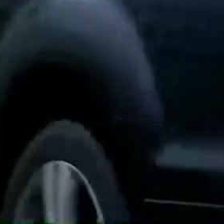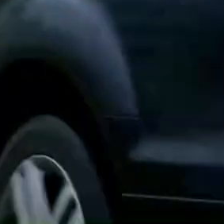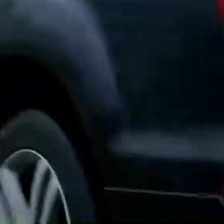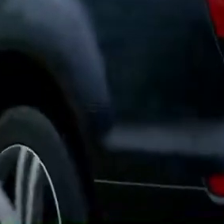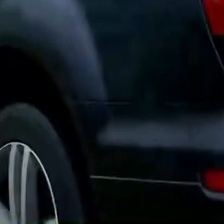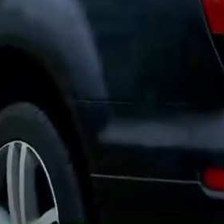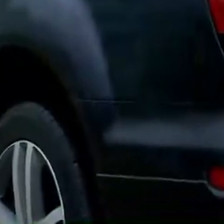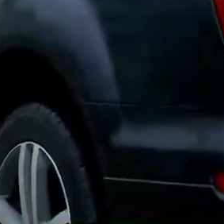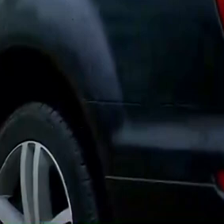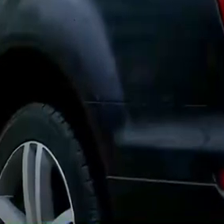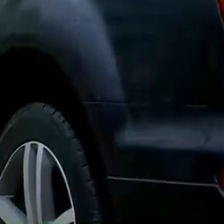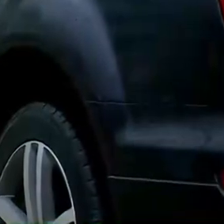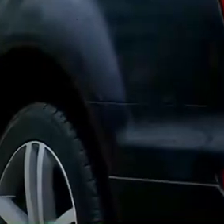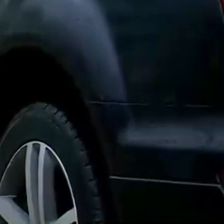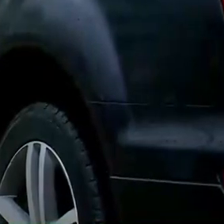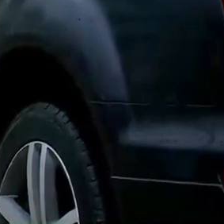durdu.